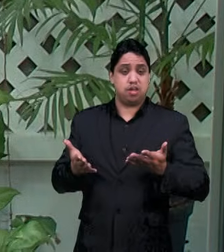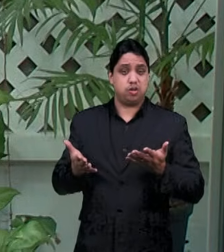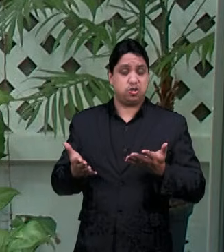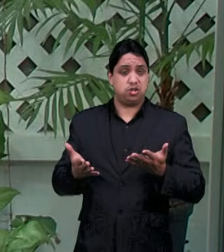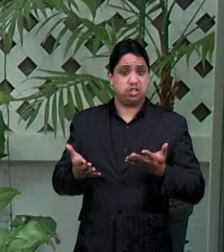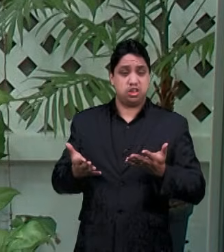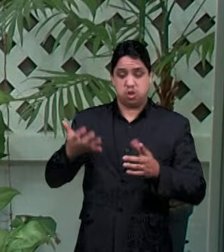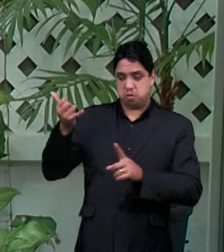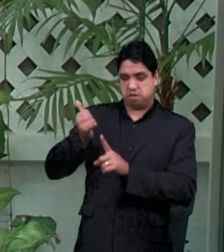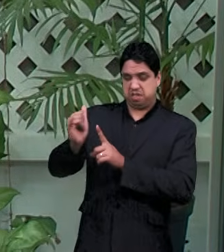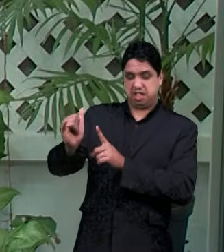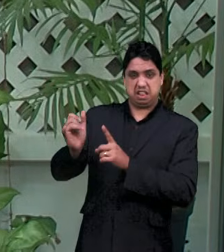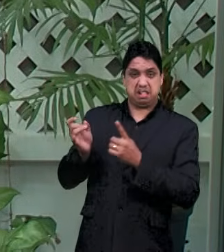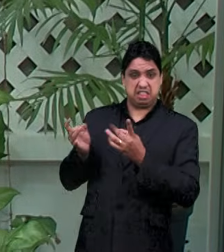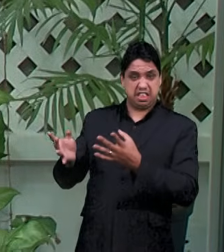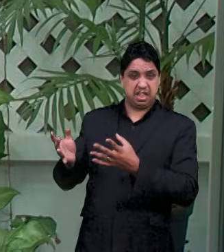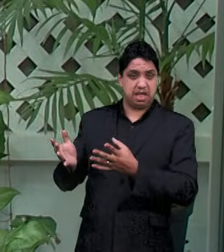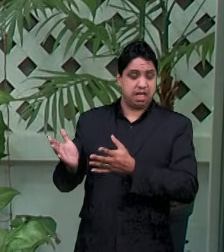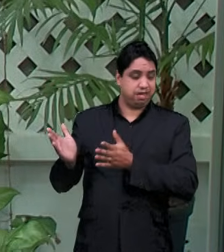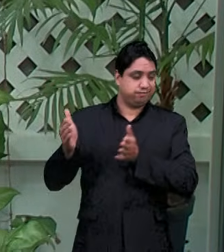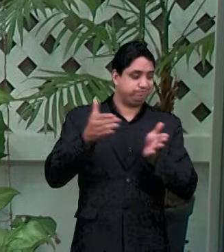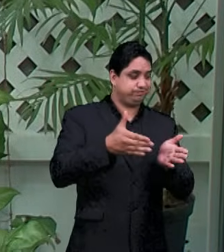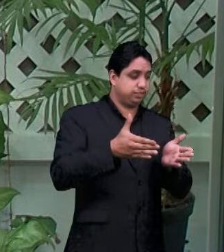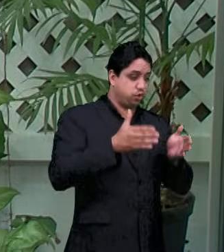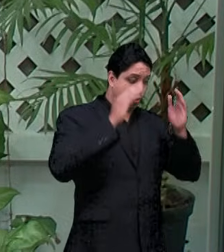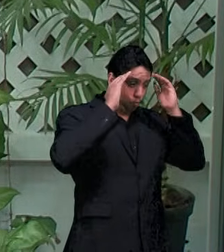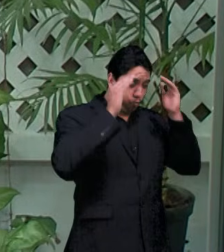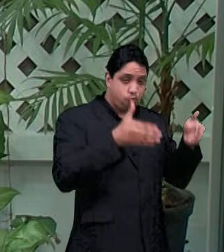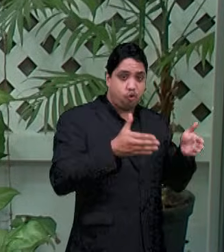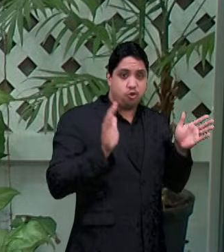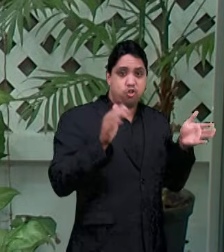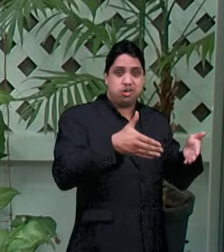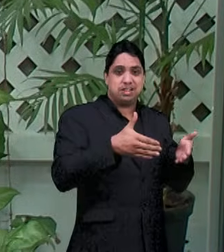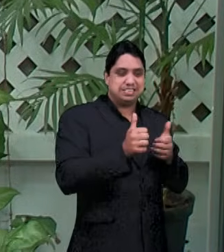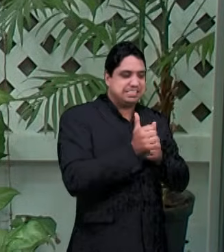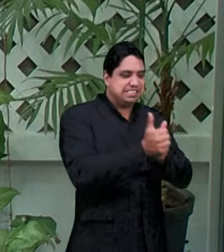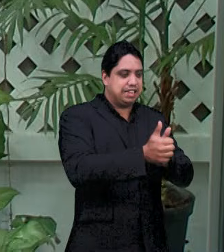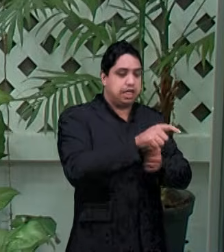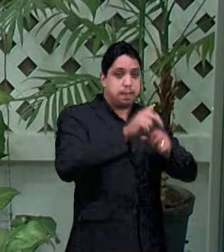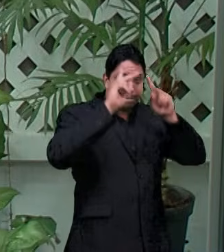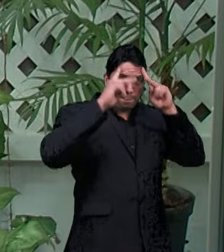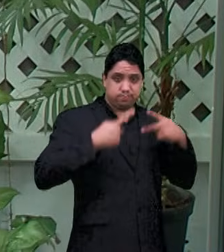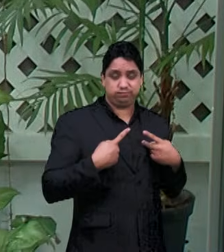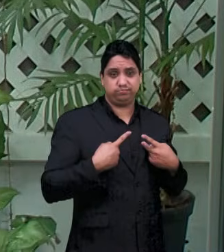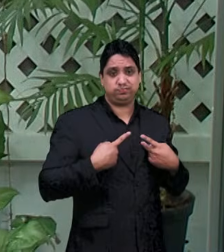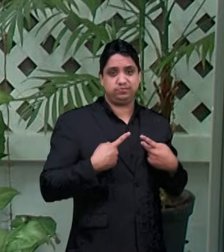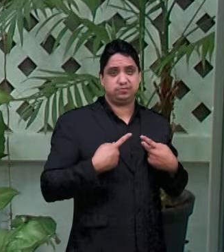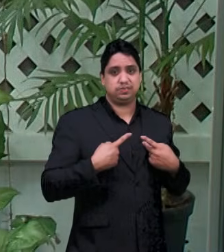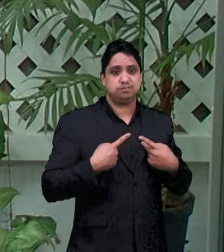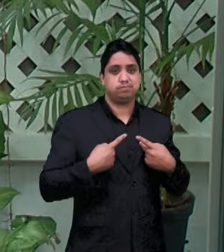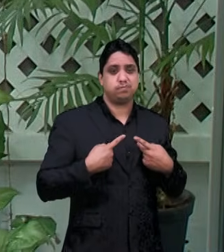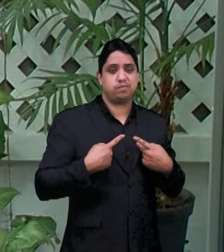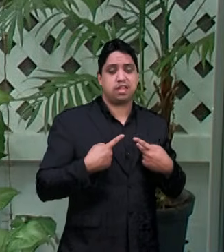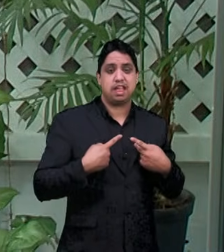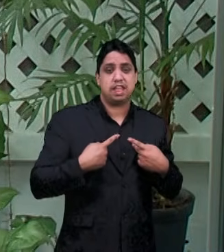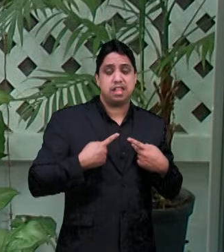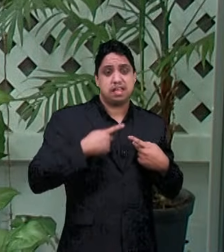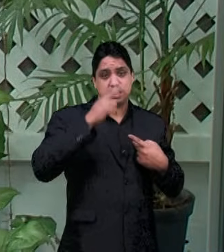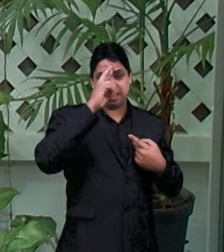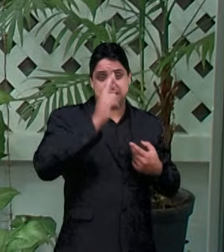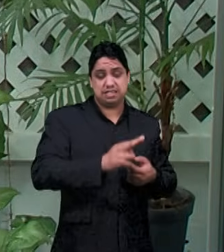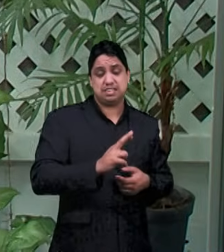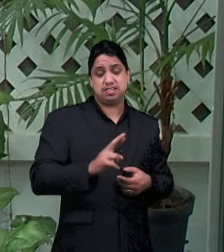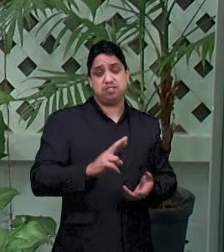le prophétique et suivre ce qui est de l'homme, qui est de sa raison, qui ne va pas mener l'homme à